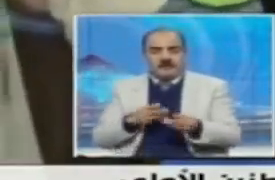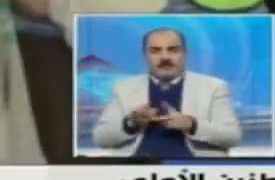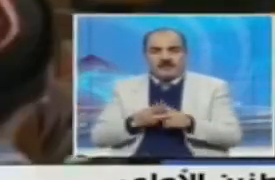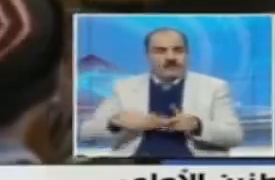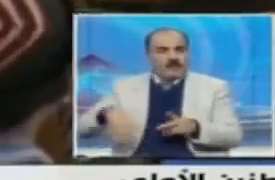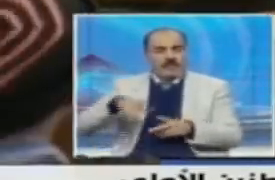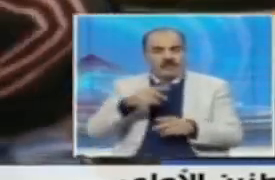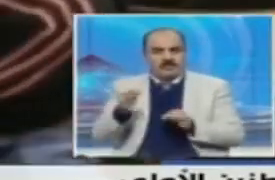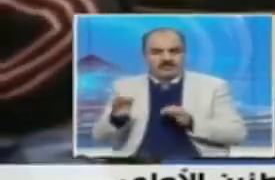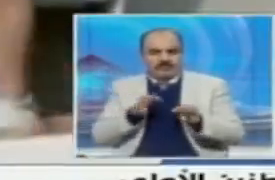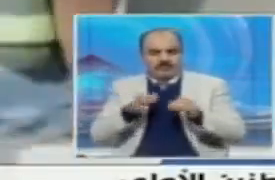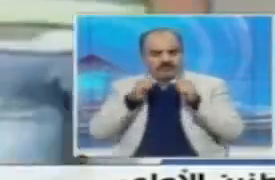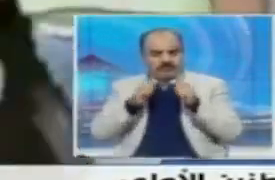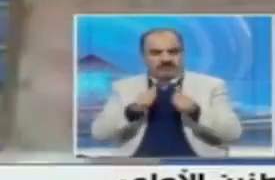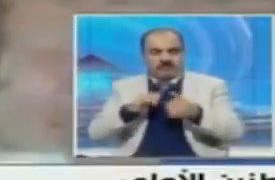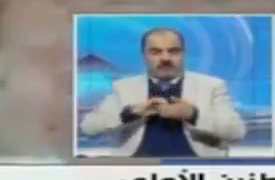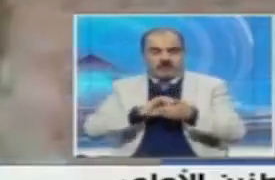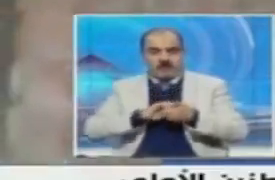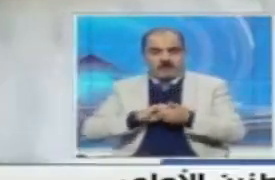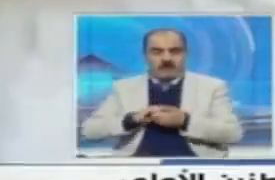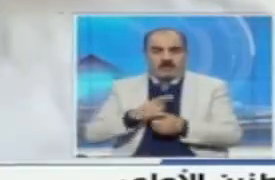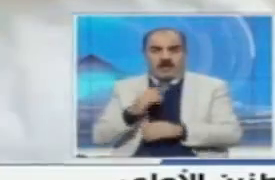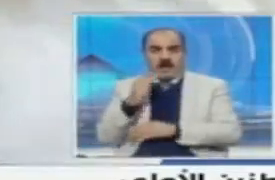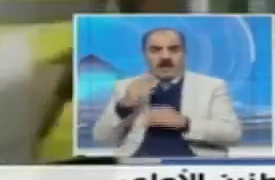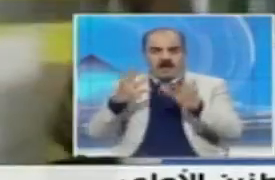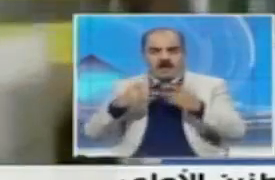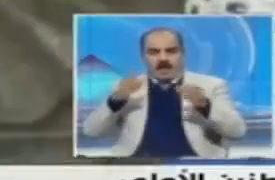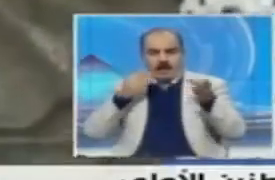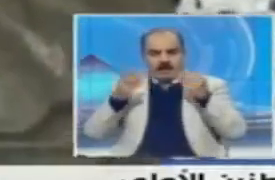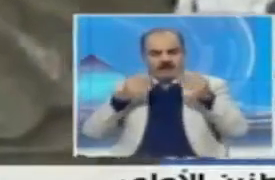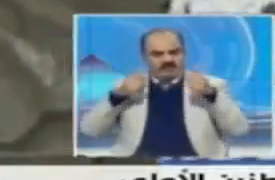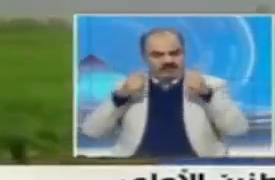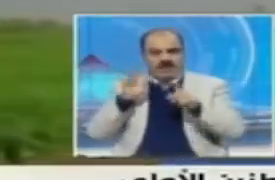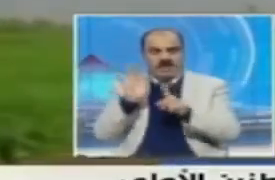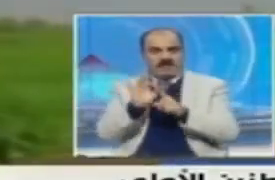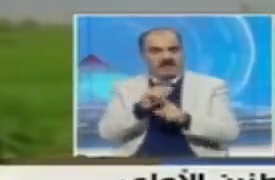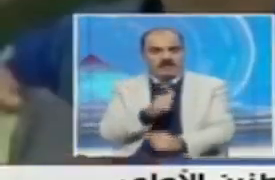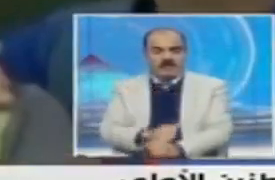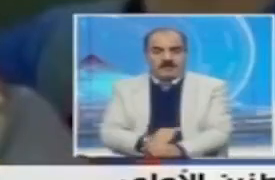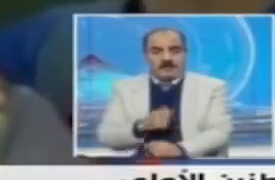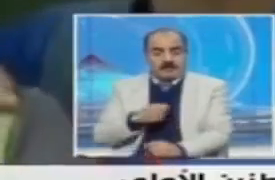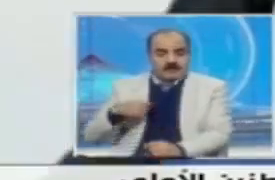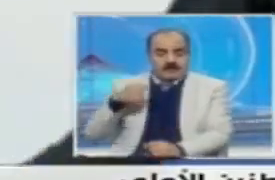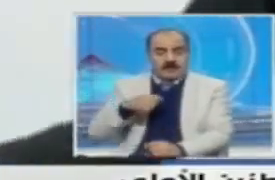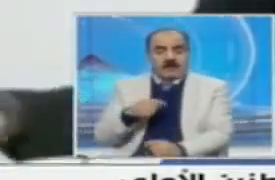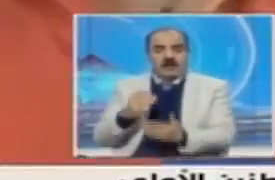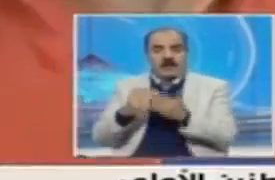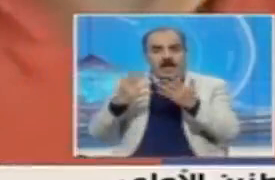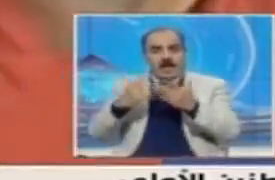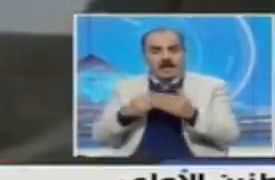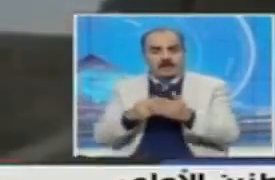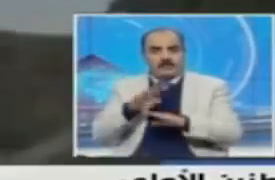بكل دقة. يمتلك التحالف الوطني قاعدة بيانات لجميع المستهدفين، بالإضافة إلى قاعدة بيانات